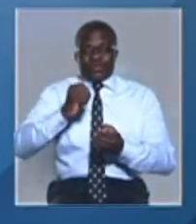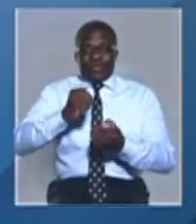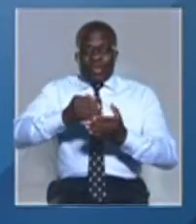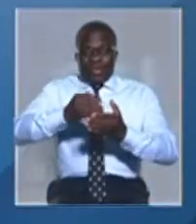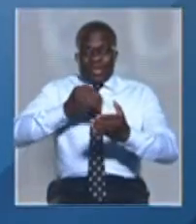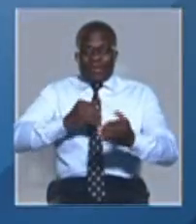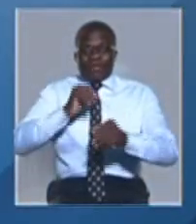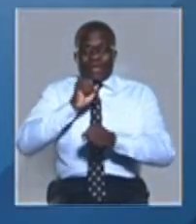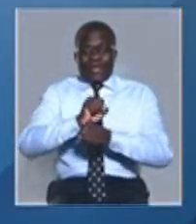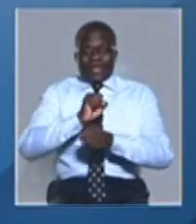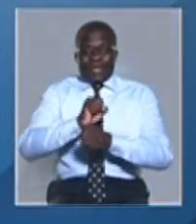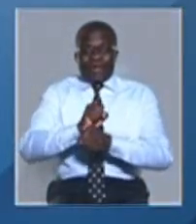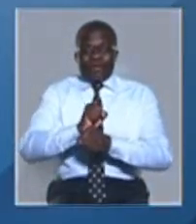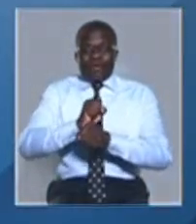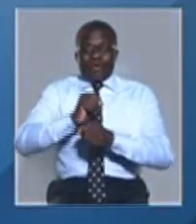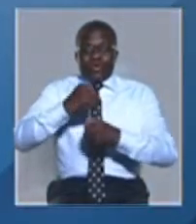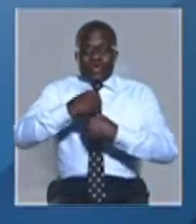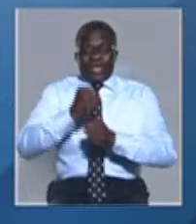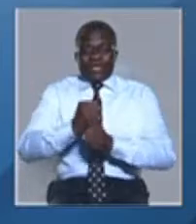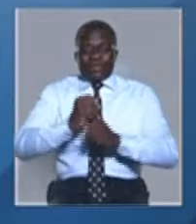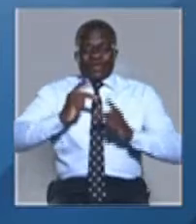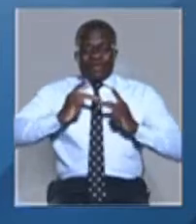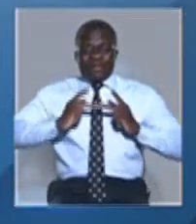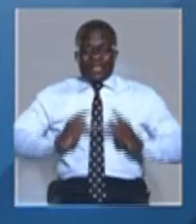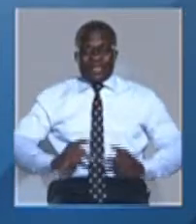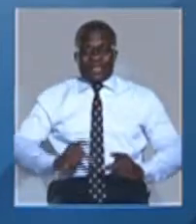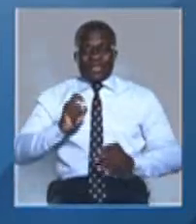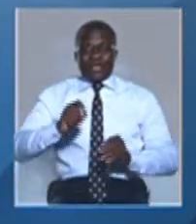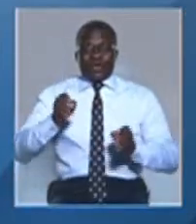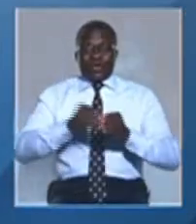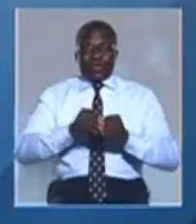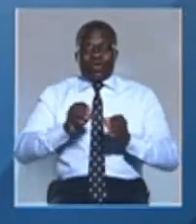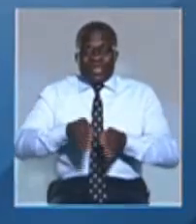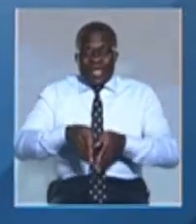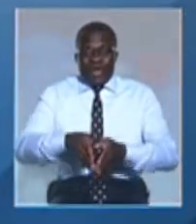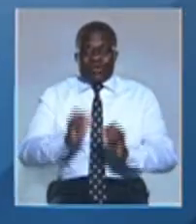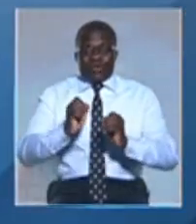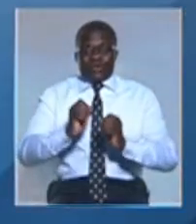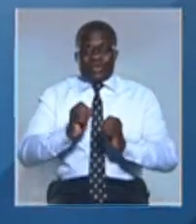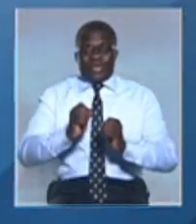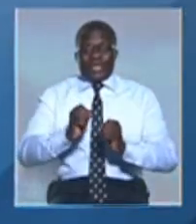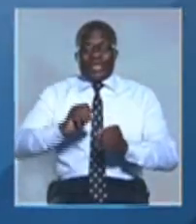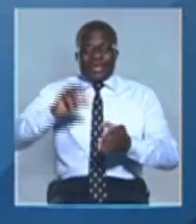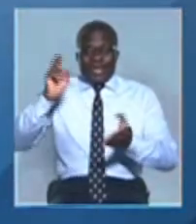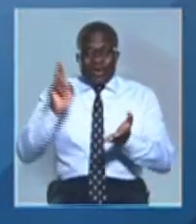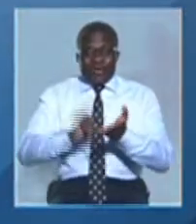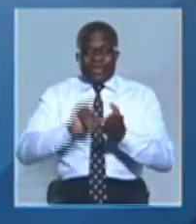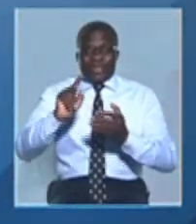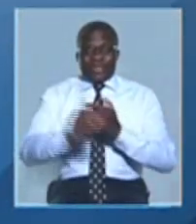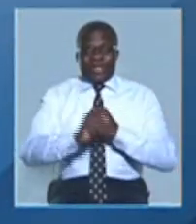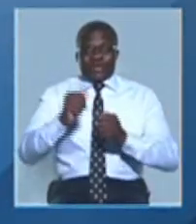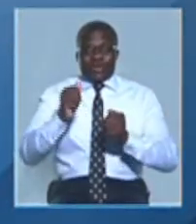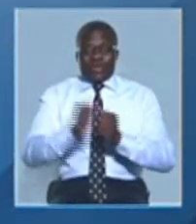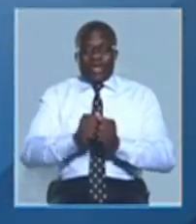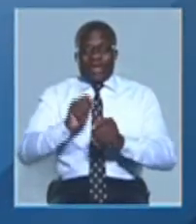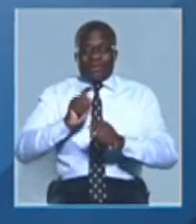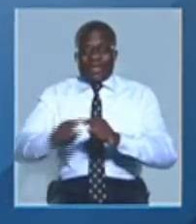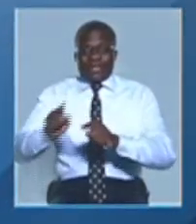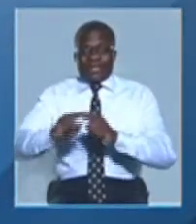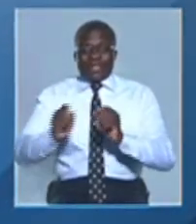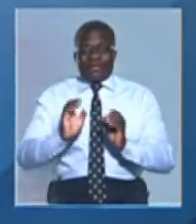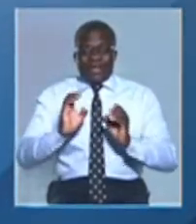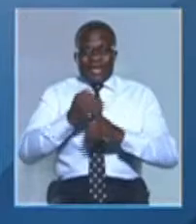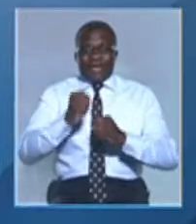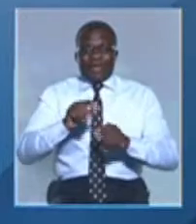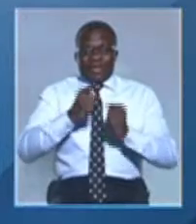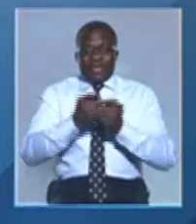préalable aux travaux de réalisation physique, que le Conseil a autorisé la contractualisation avec divers cabinets